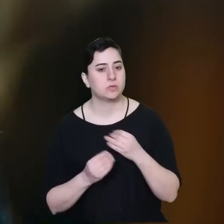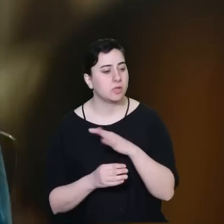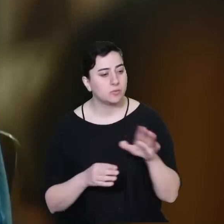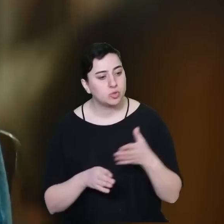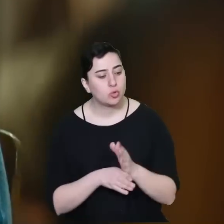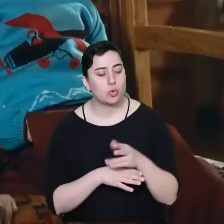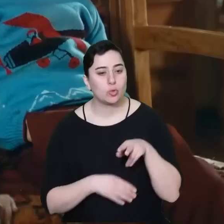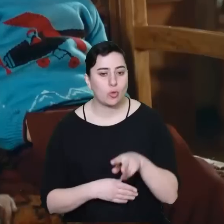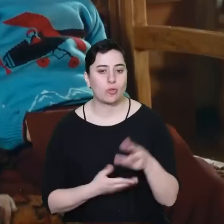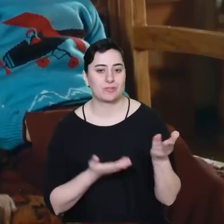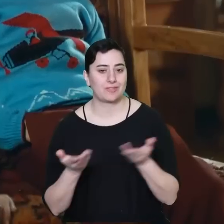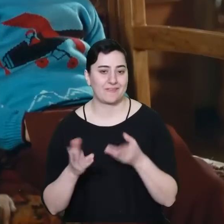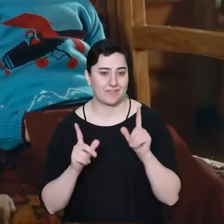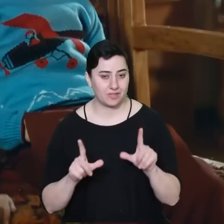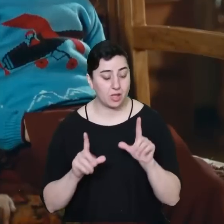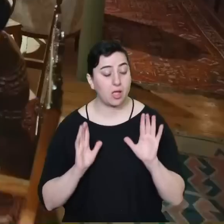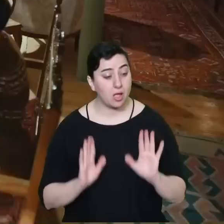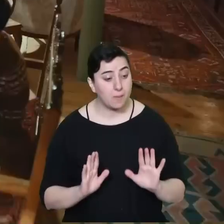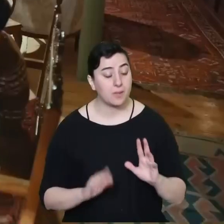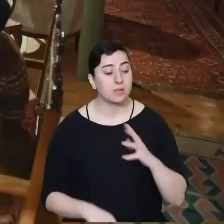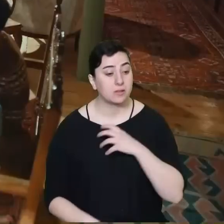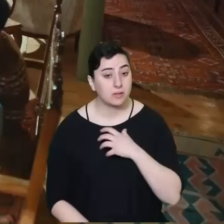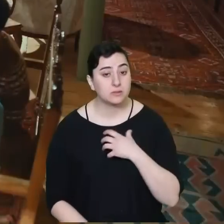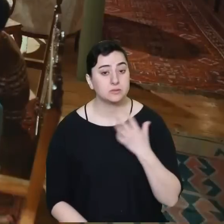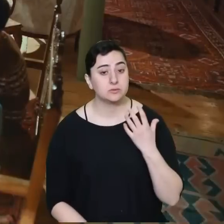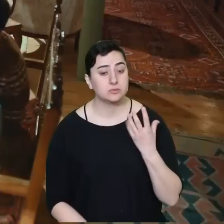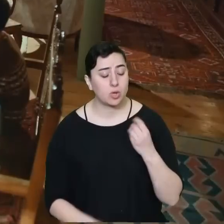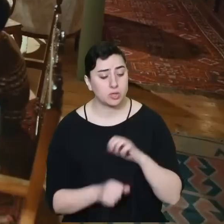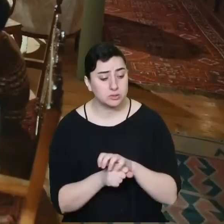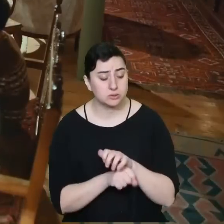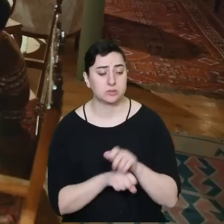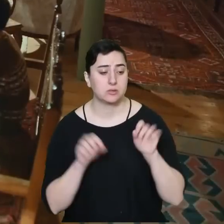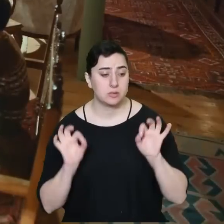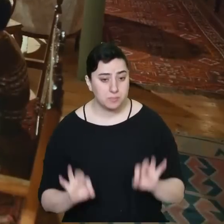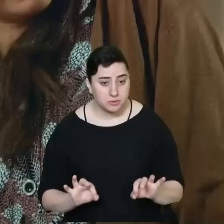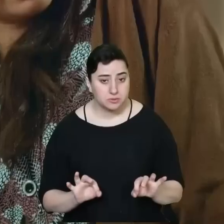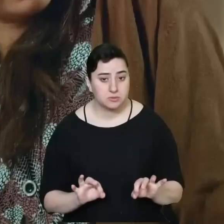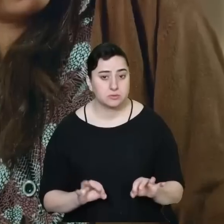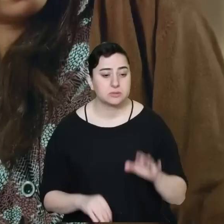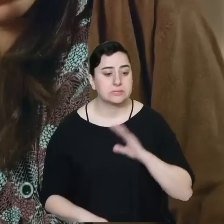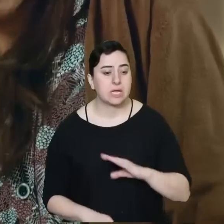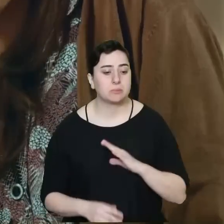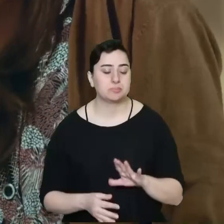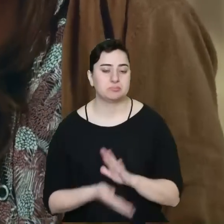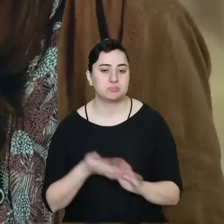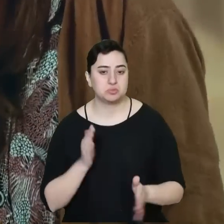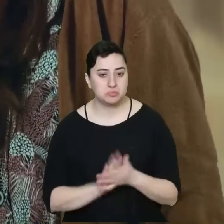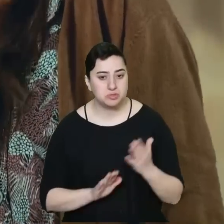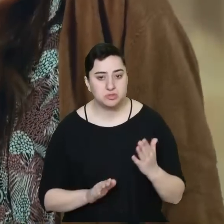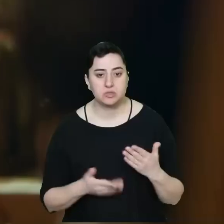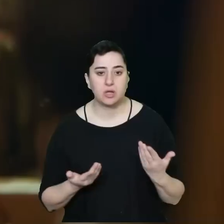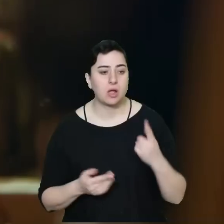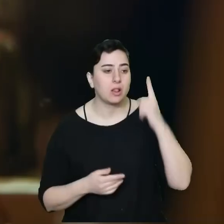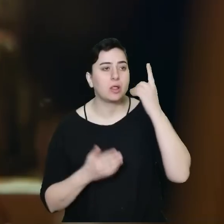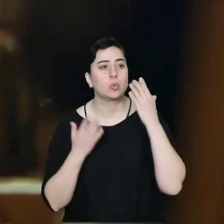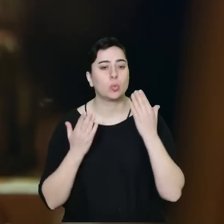yola davet eder. Ama artık kendisine o kadar zulmetmeye başlamışlar ki sabrı kalmaz.